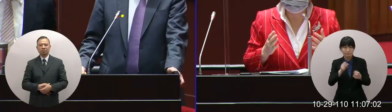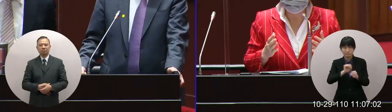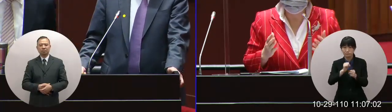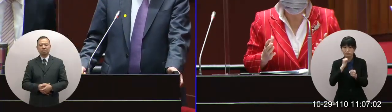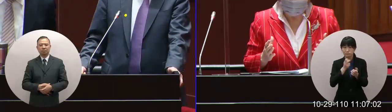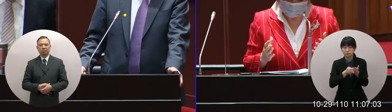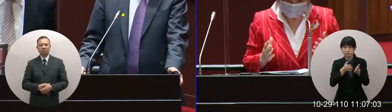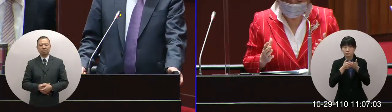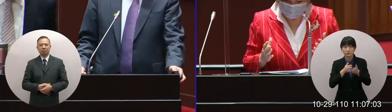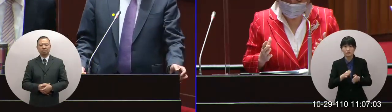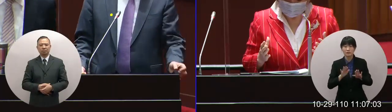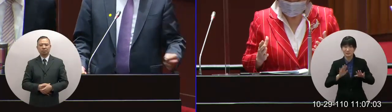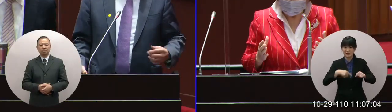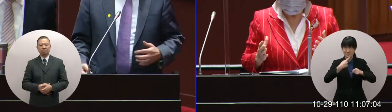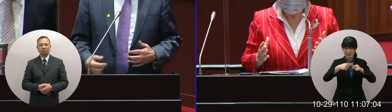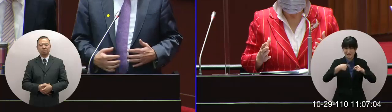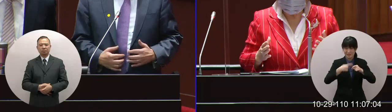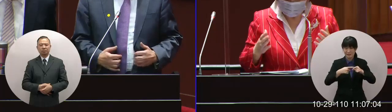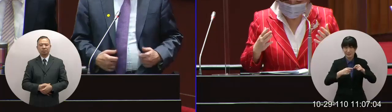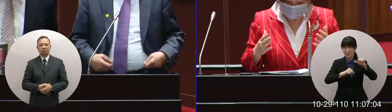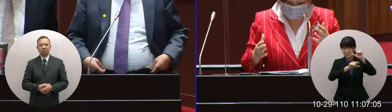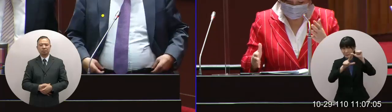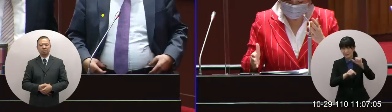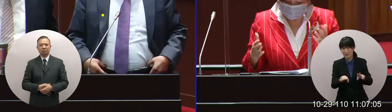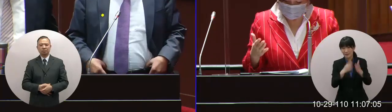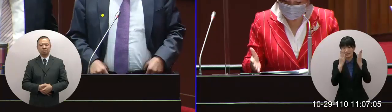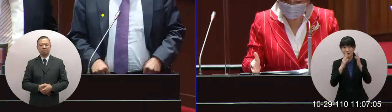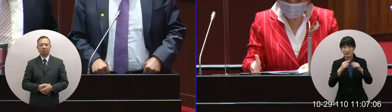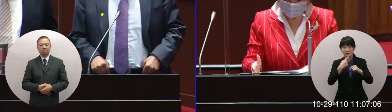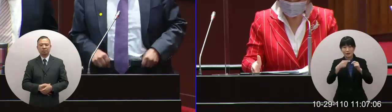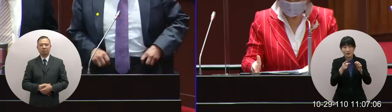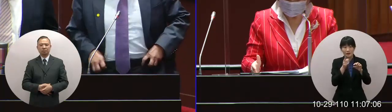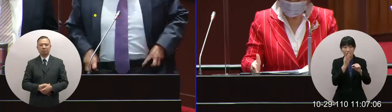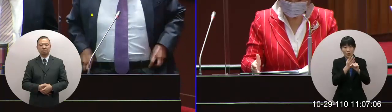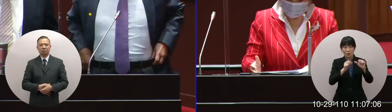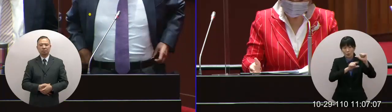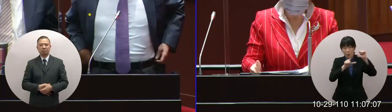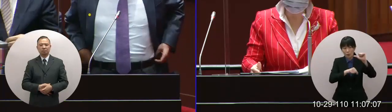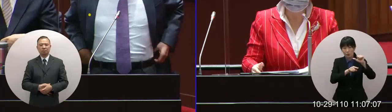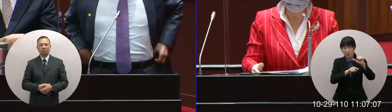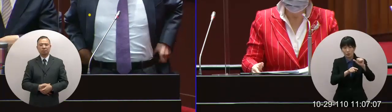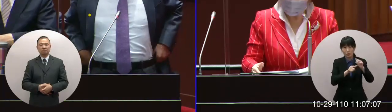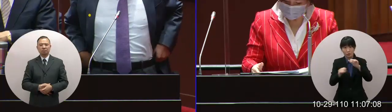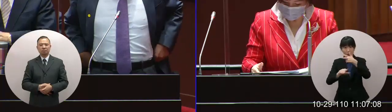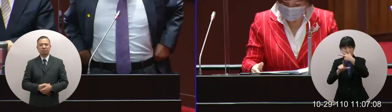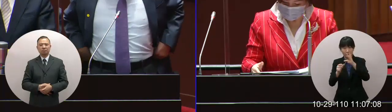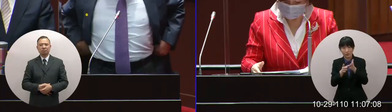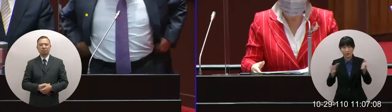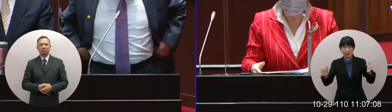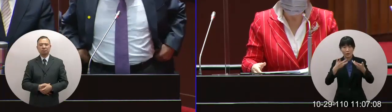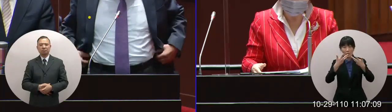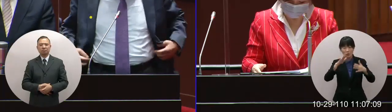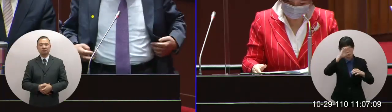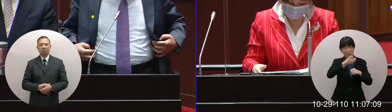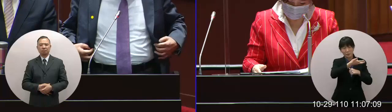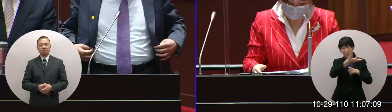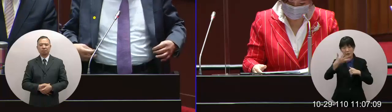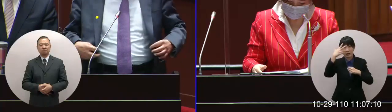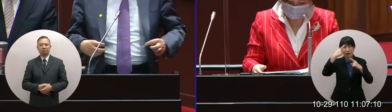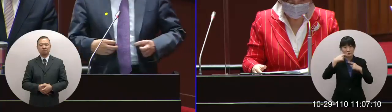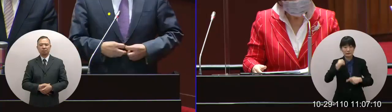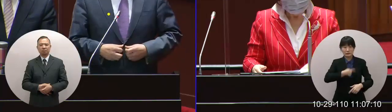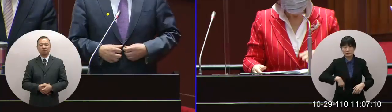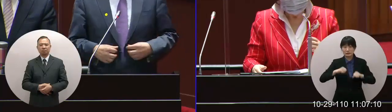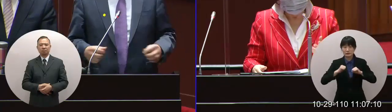像今年中间一样，这个疫情爆发，这个冲击国内很多长者的健